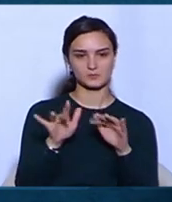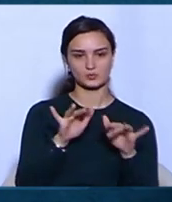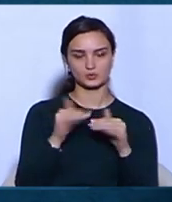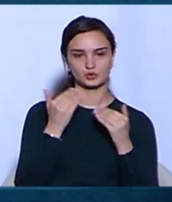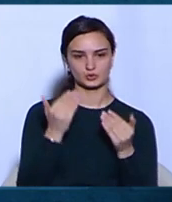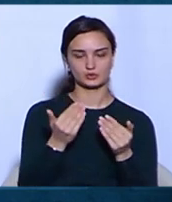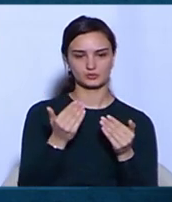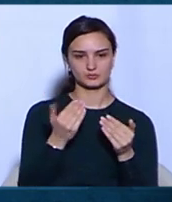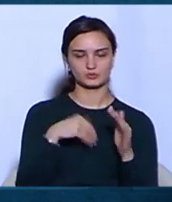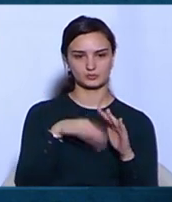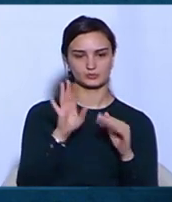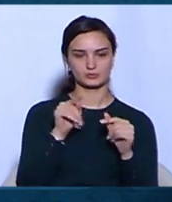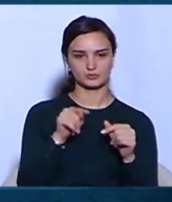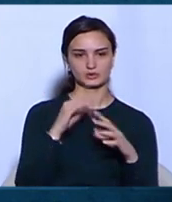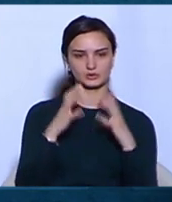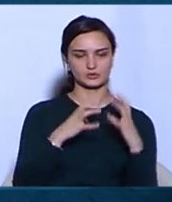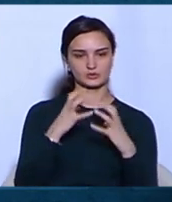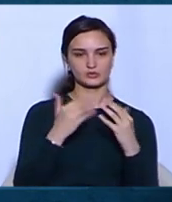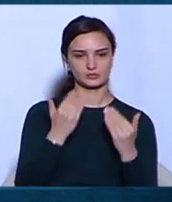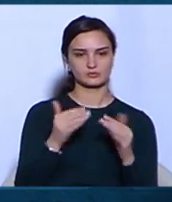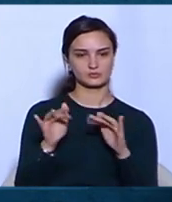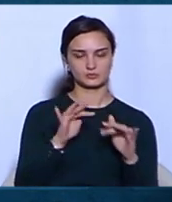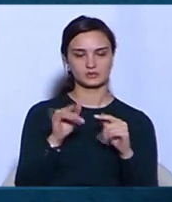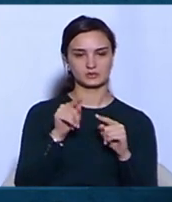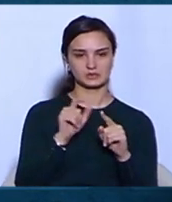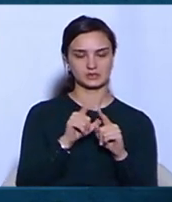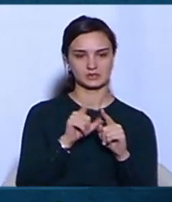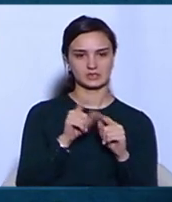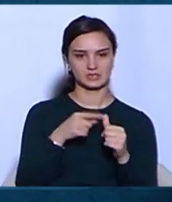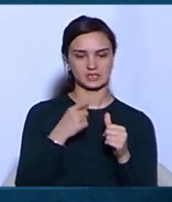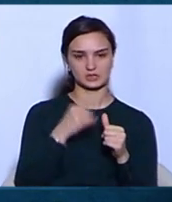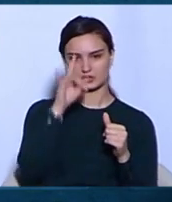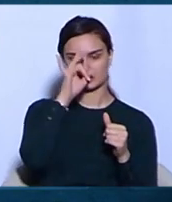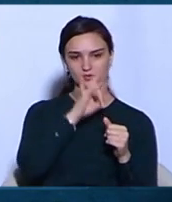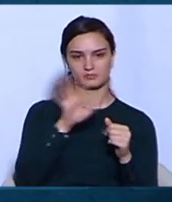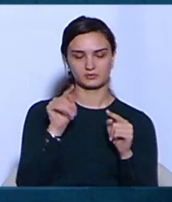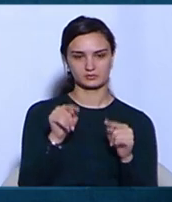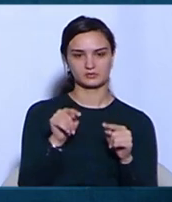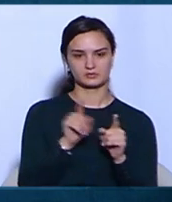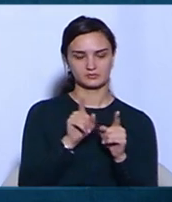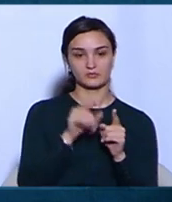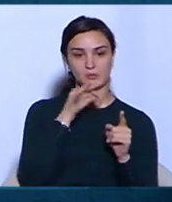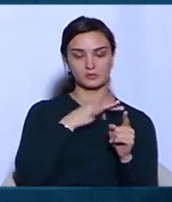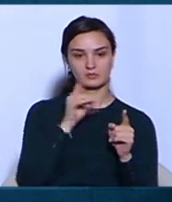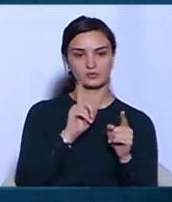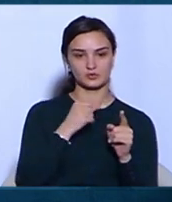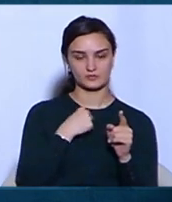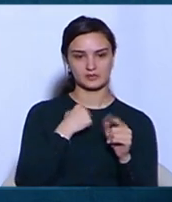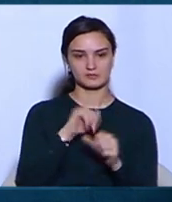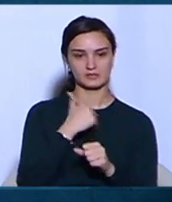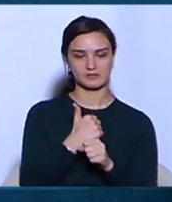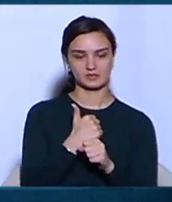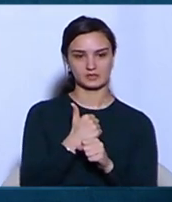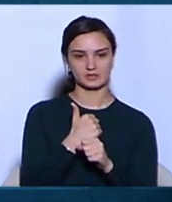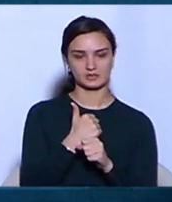ფუნქციონირების კლასიფიკაციის სახელი, საერთაშორისო ფუნქციონირების კლასიფიკაციის სახელი ცნობილი, მიგვითითებს იმაზე, რომ ჩვენ